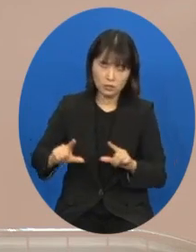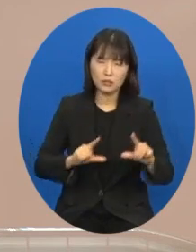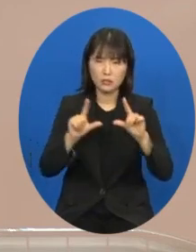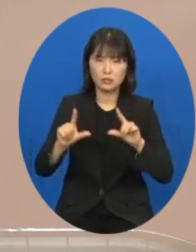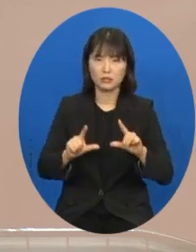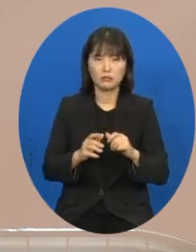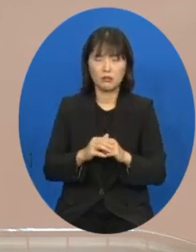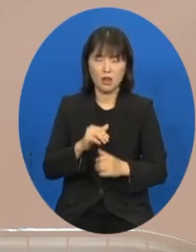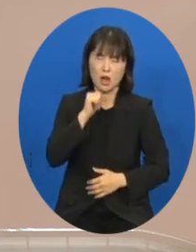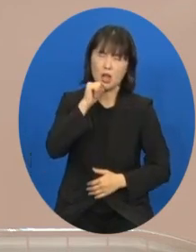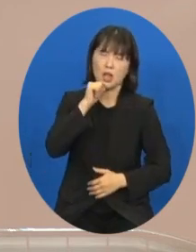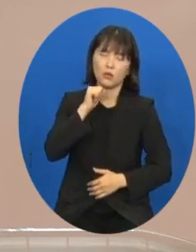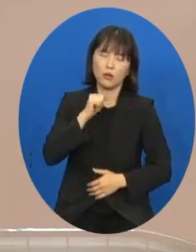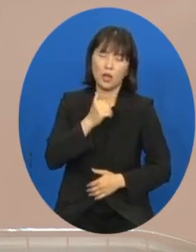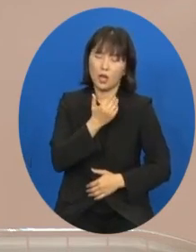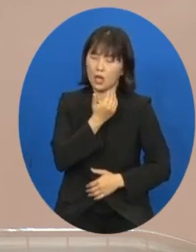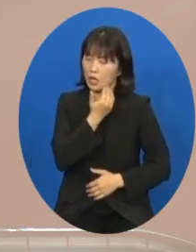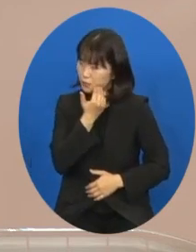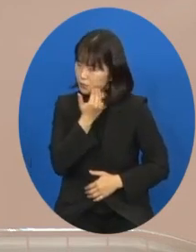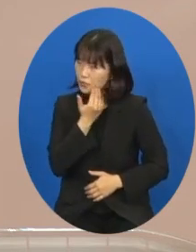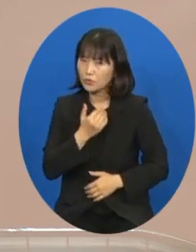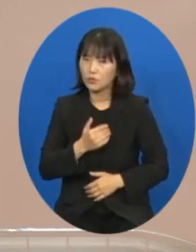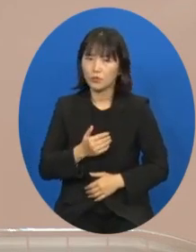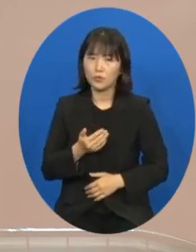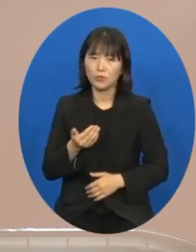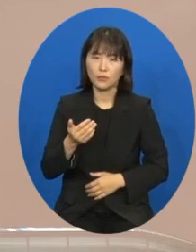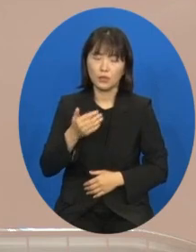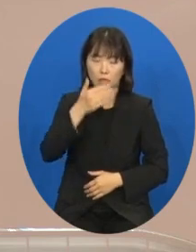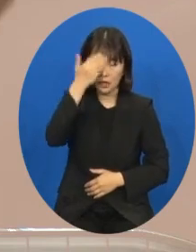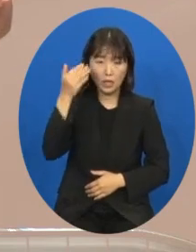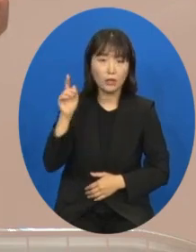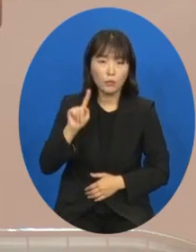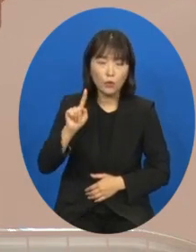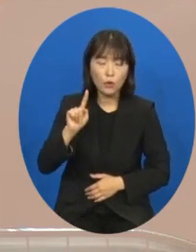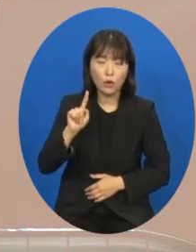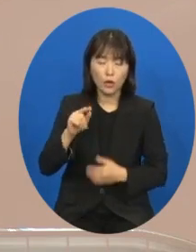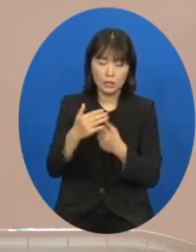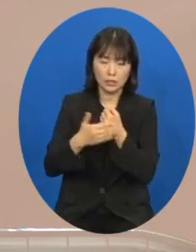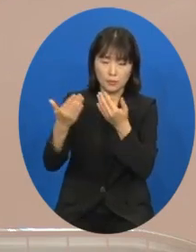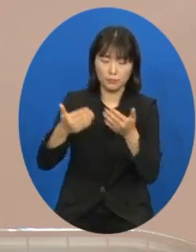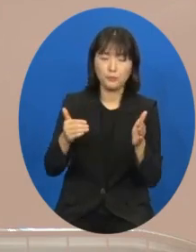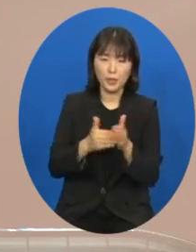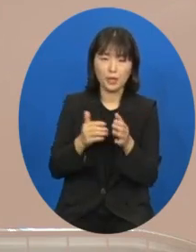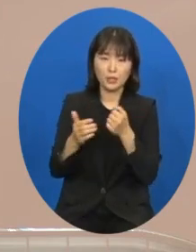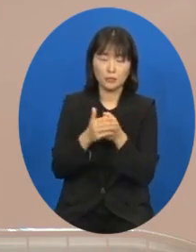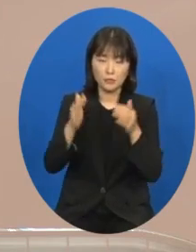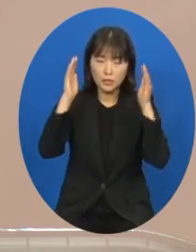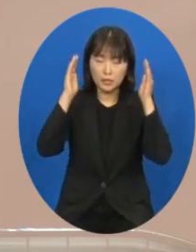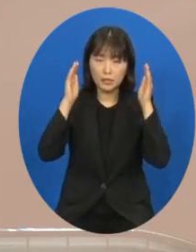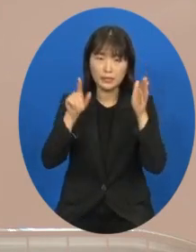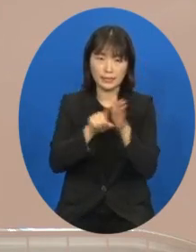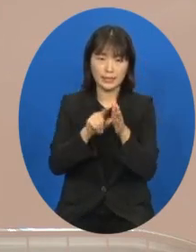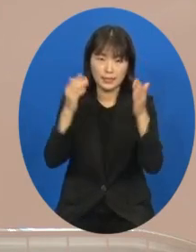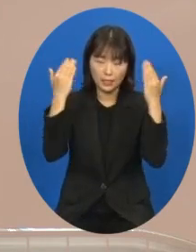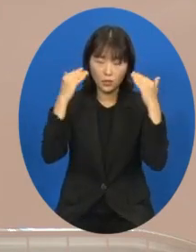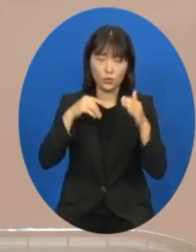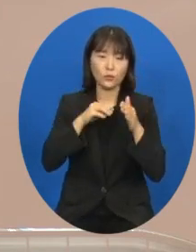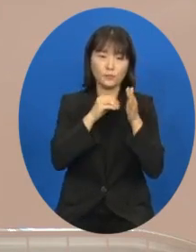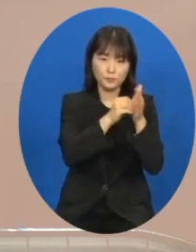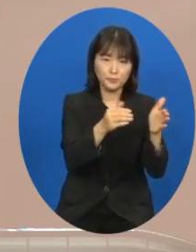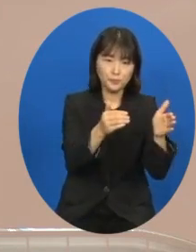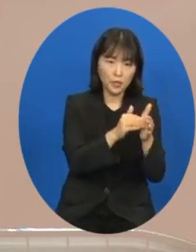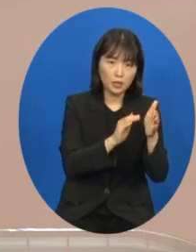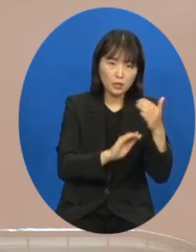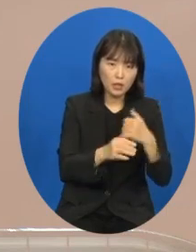부끄럽고, 다행히 은혜는 받아서 신학교를 갔는데 신학교에 가서도 이